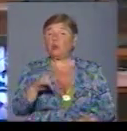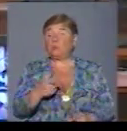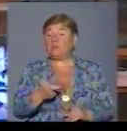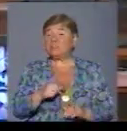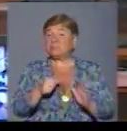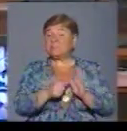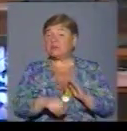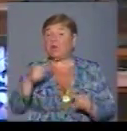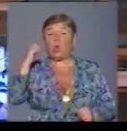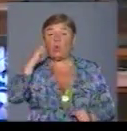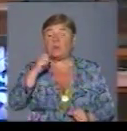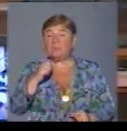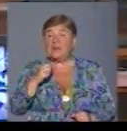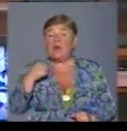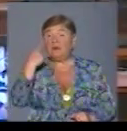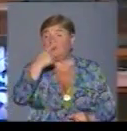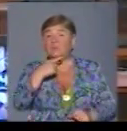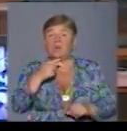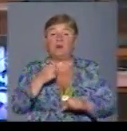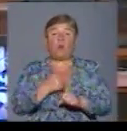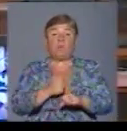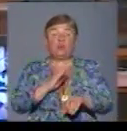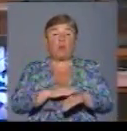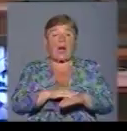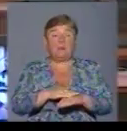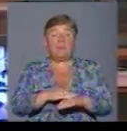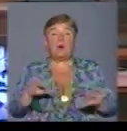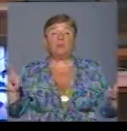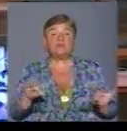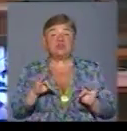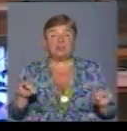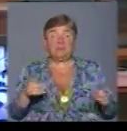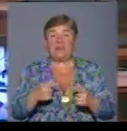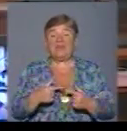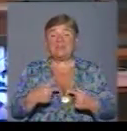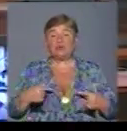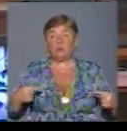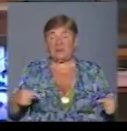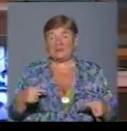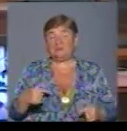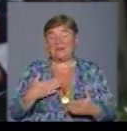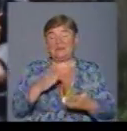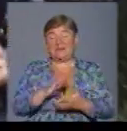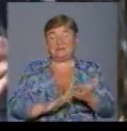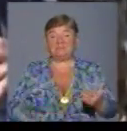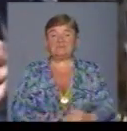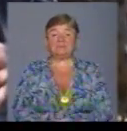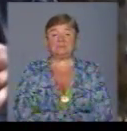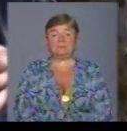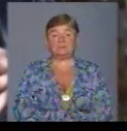60 років власними руками робить народні музичні інструменти. Спілкувалася з майстром Мирослава Жабай.